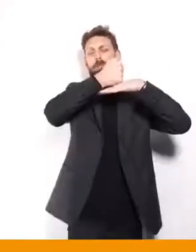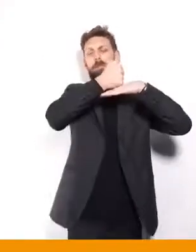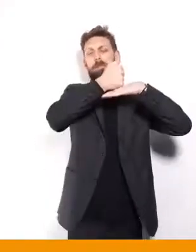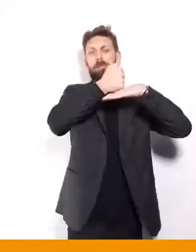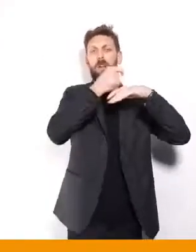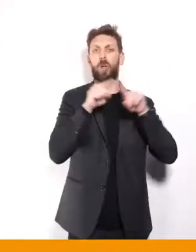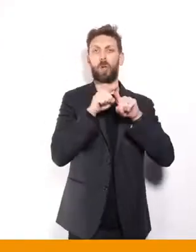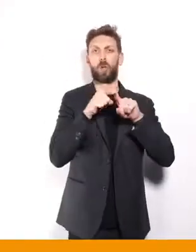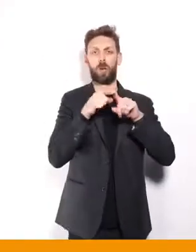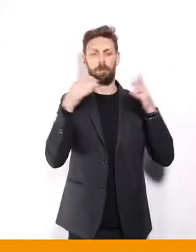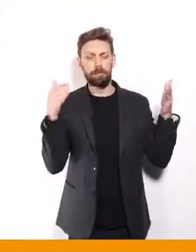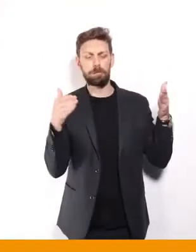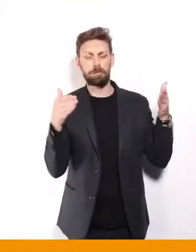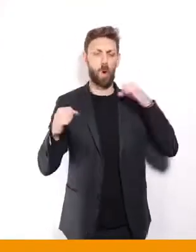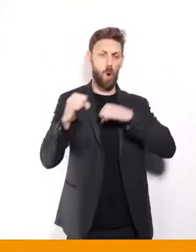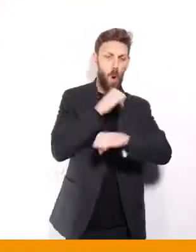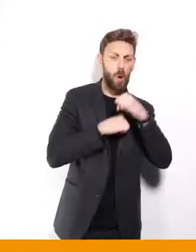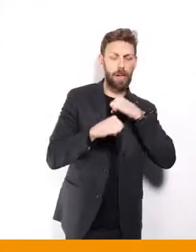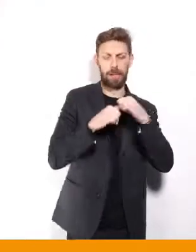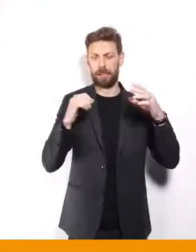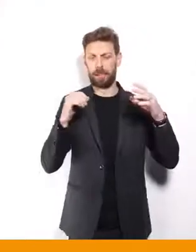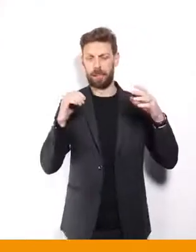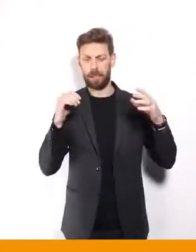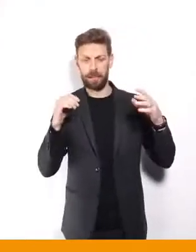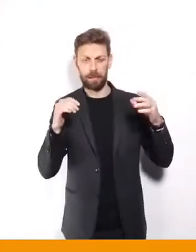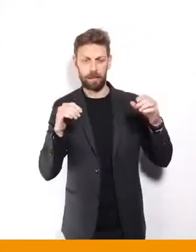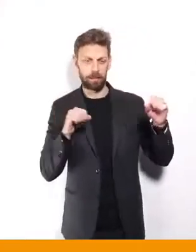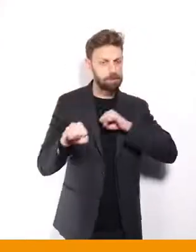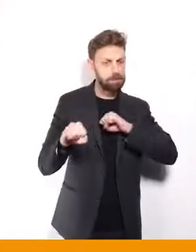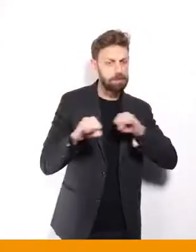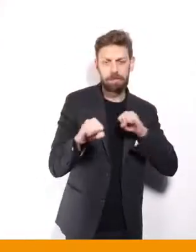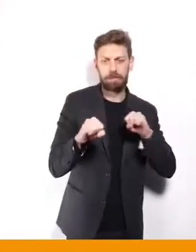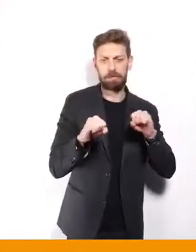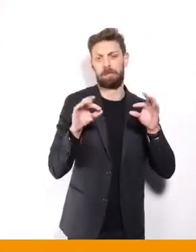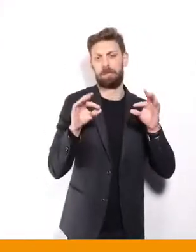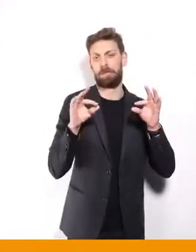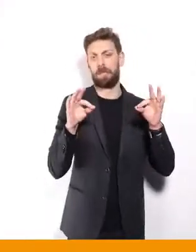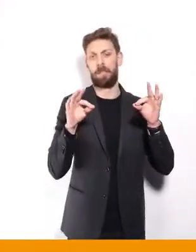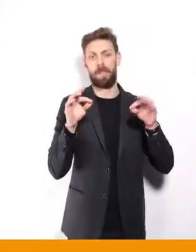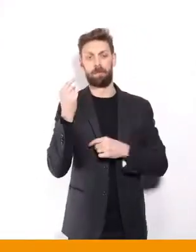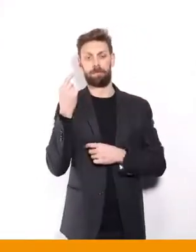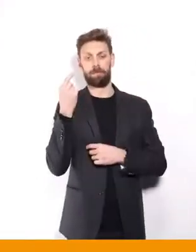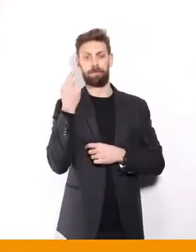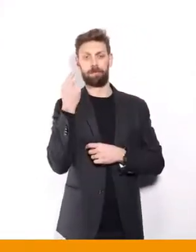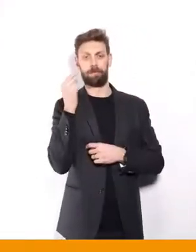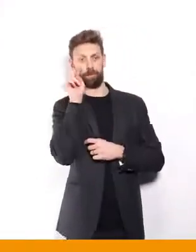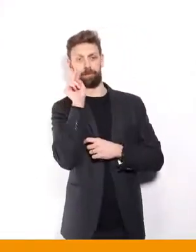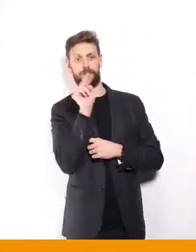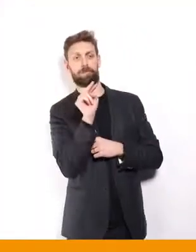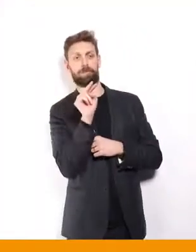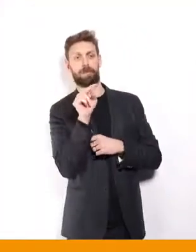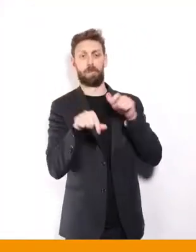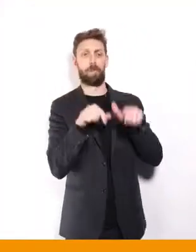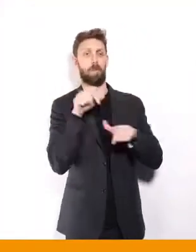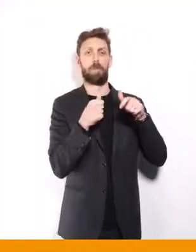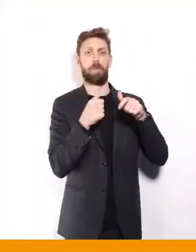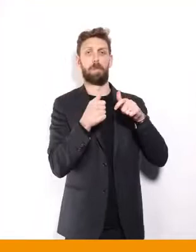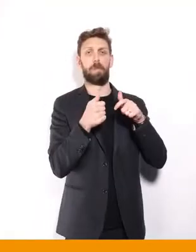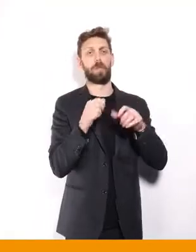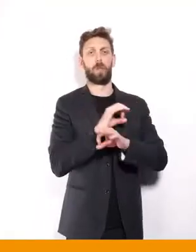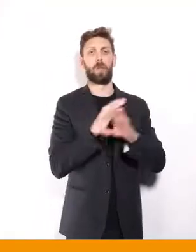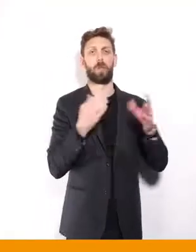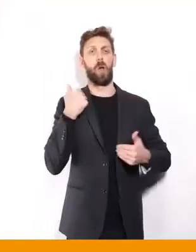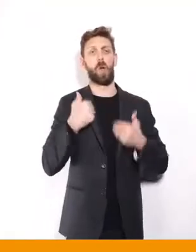à tout organiser surtout à travers les yeux de la vie des personnes valides